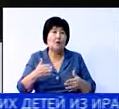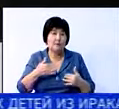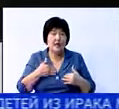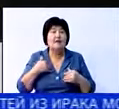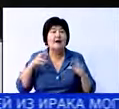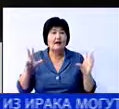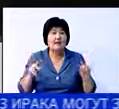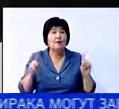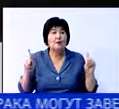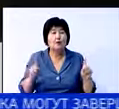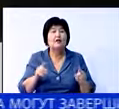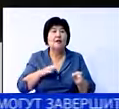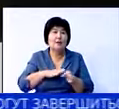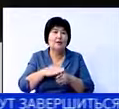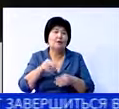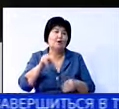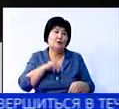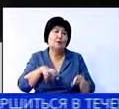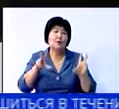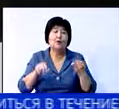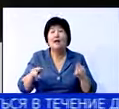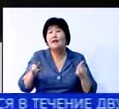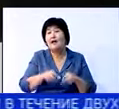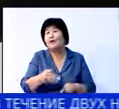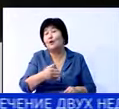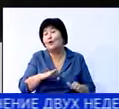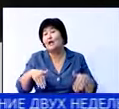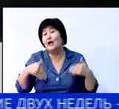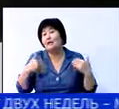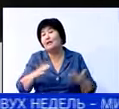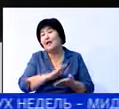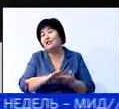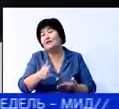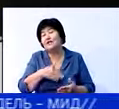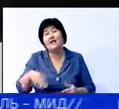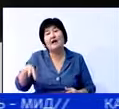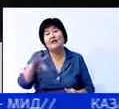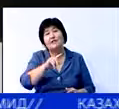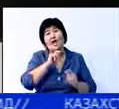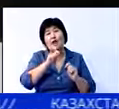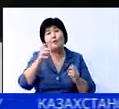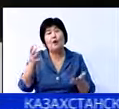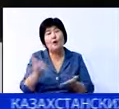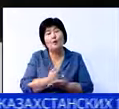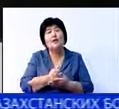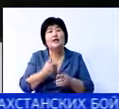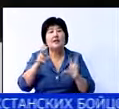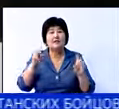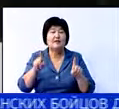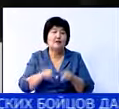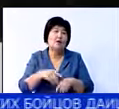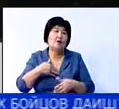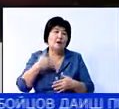Я счастлива, что оправдала их труд и надежды. Также хочется поздравить от чистого сердца всех призеров. Получить это звание было